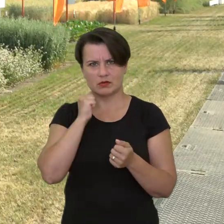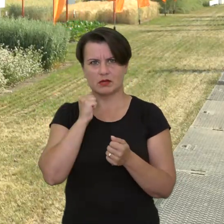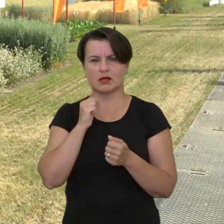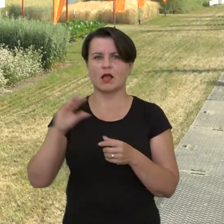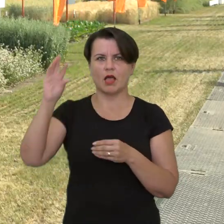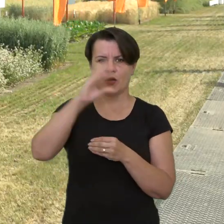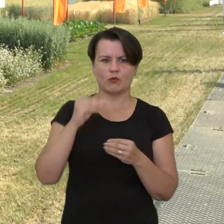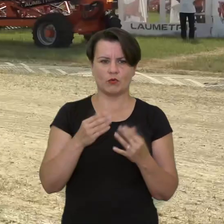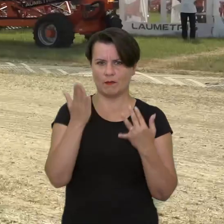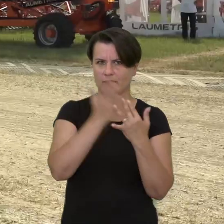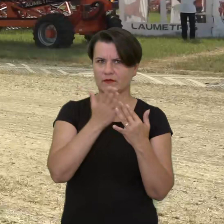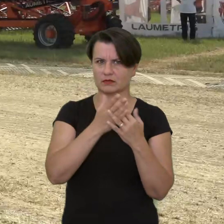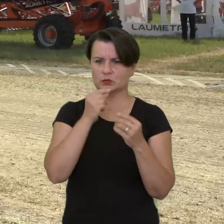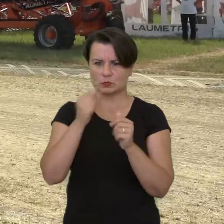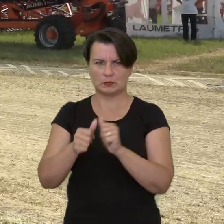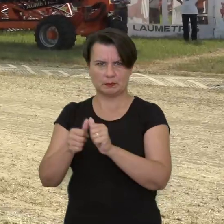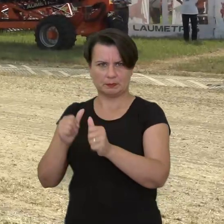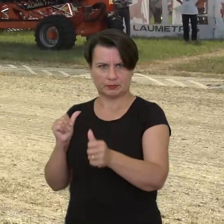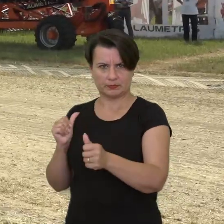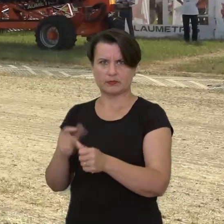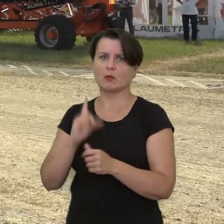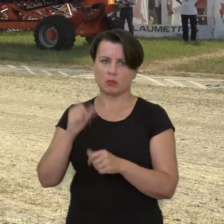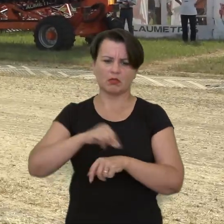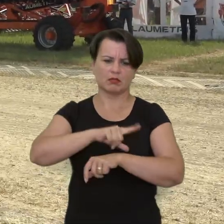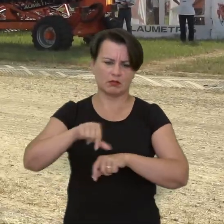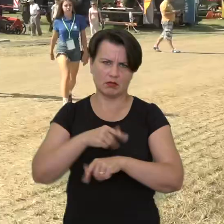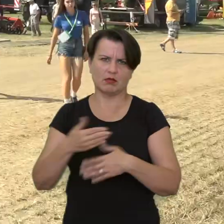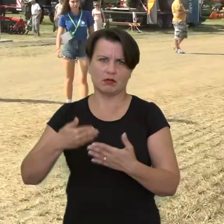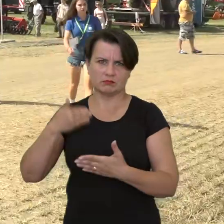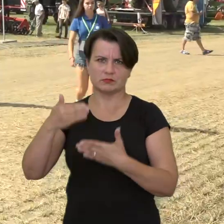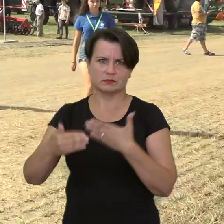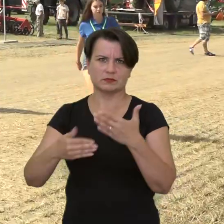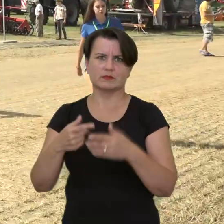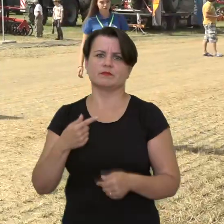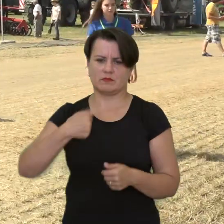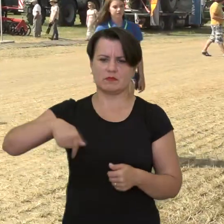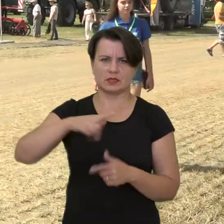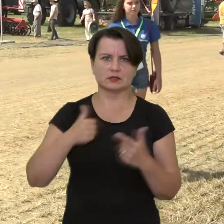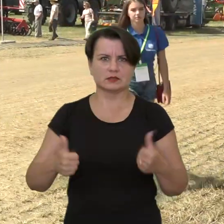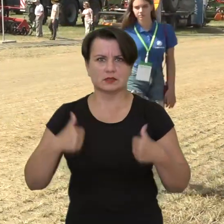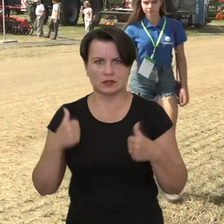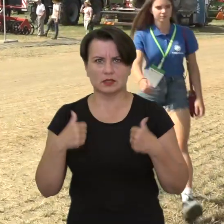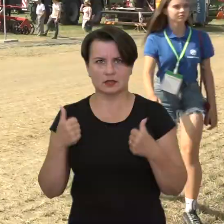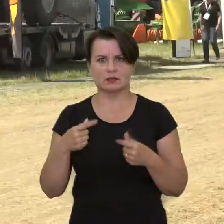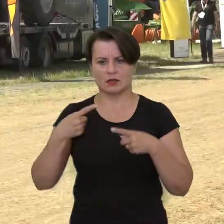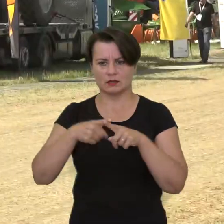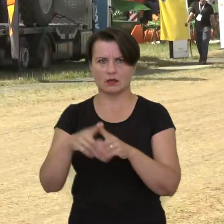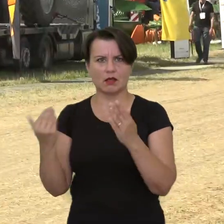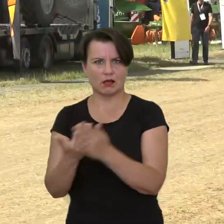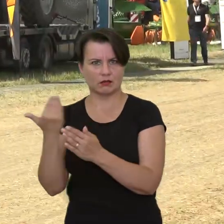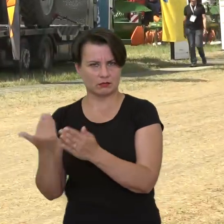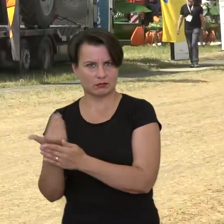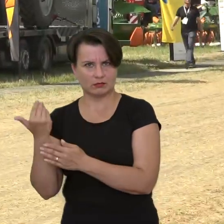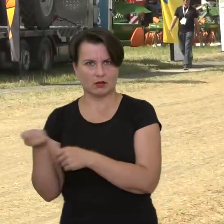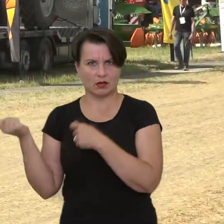nuo Europos vidurkio, bet tam iš tiesų reikia laiko. Tai mes ir stengiamės, kaip sakant, kad būtų